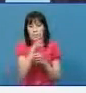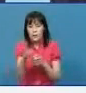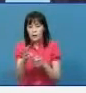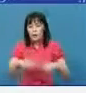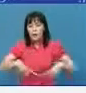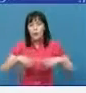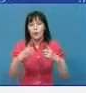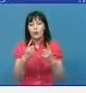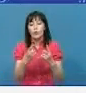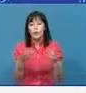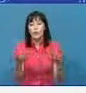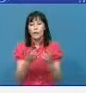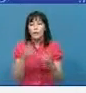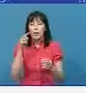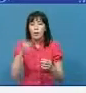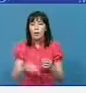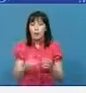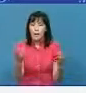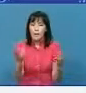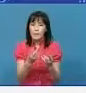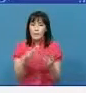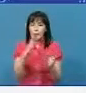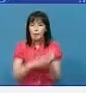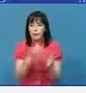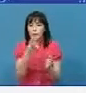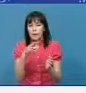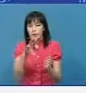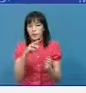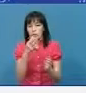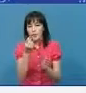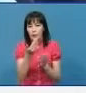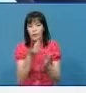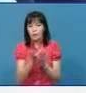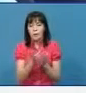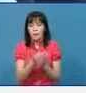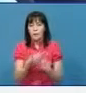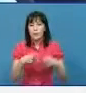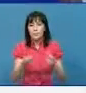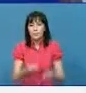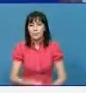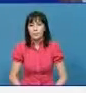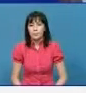жүйелерін орнату болып отыр. Бұл үшін қажетті 95 миллион теңгеге сұраныс берілген.